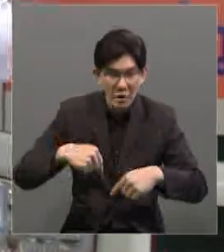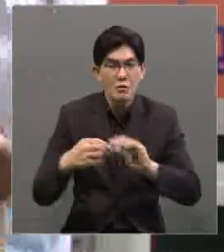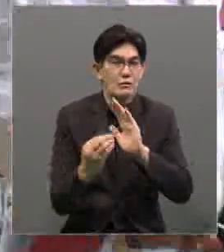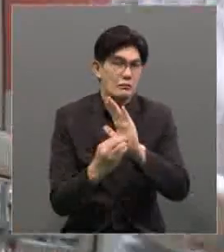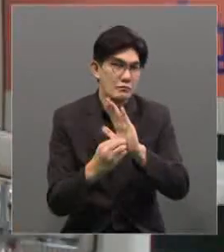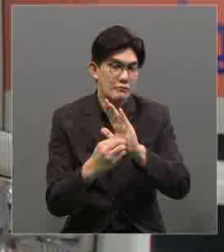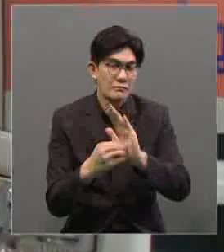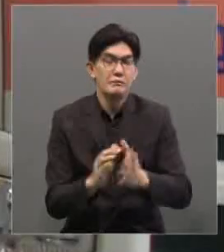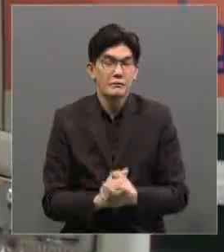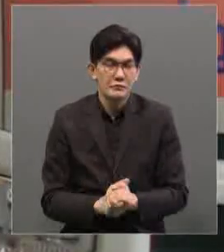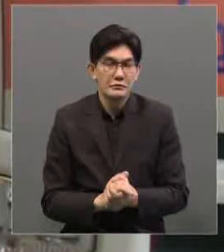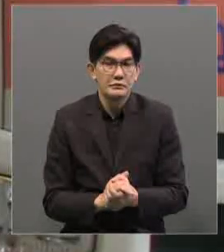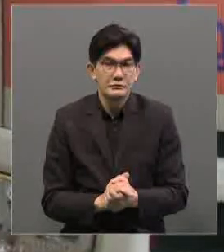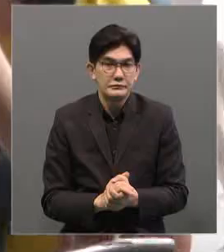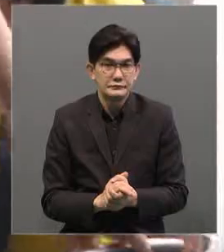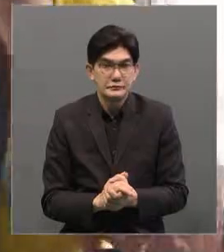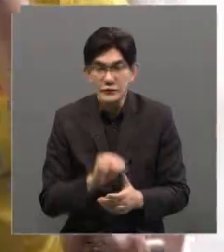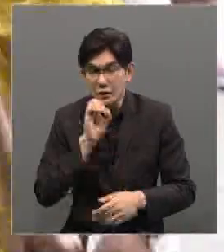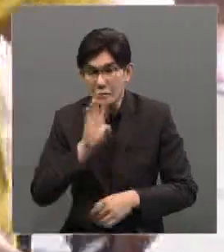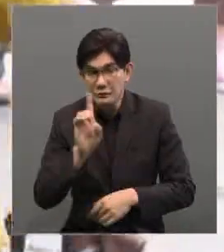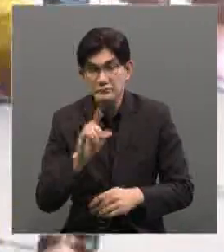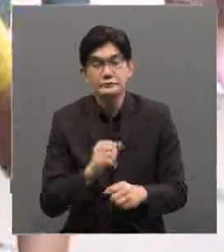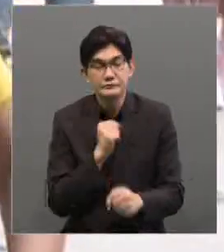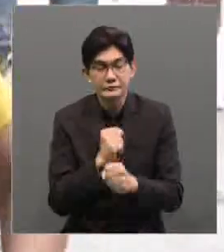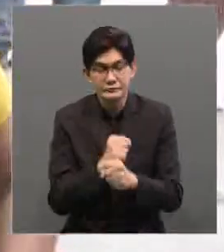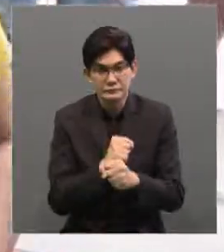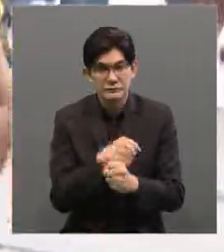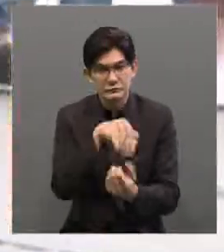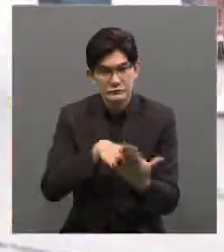พมหานครนั่นเองรวมทั้งยังกำชับนะคะให้ปฏิบัติตามมาตร